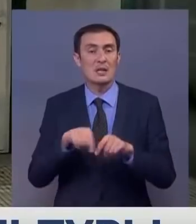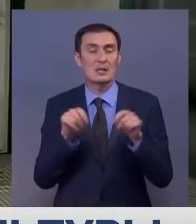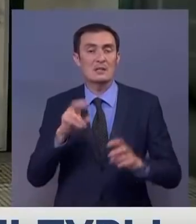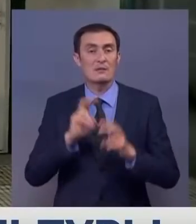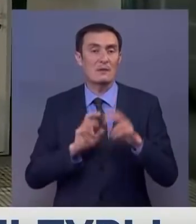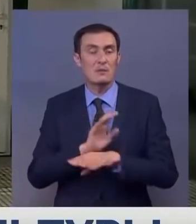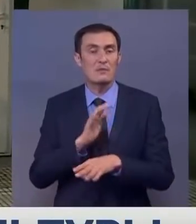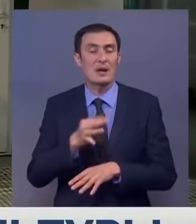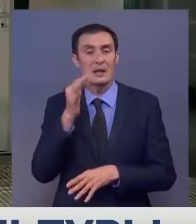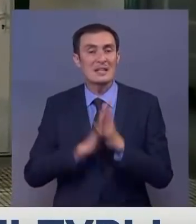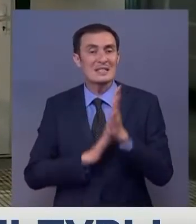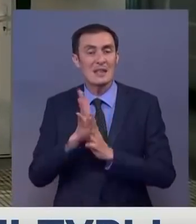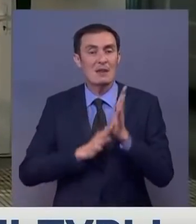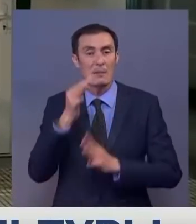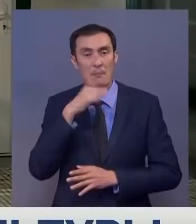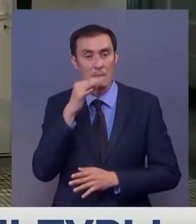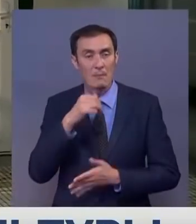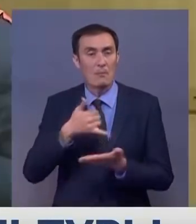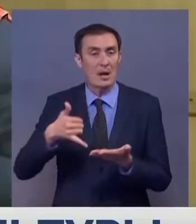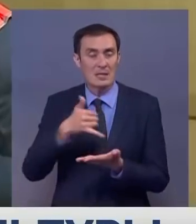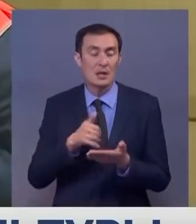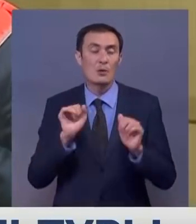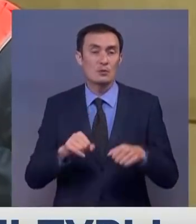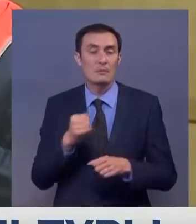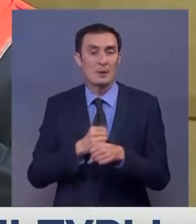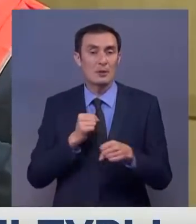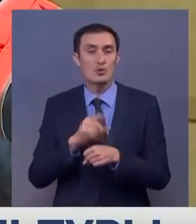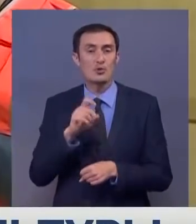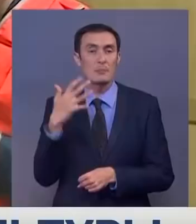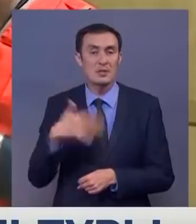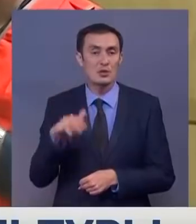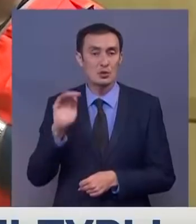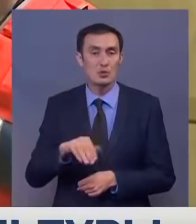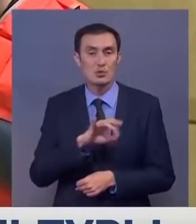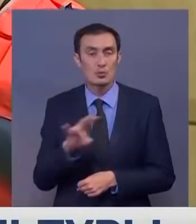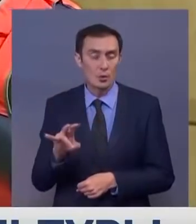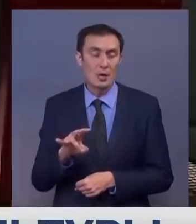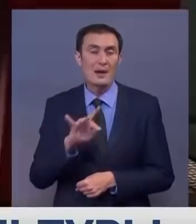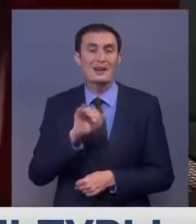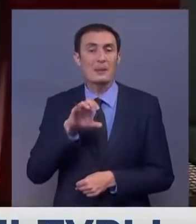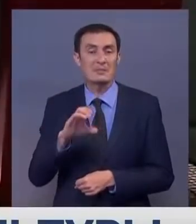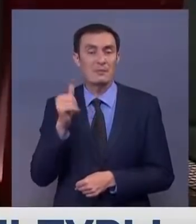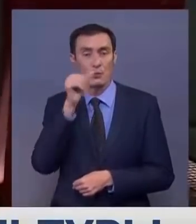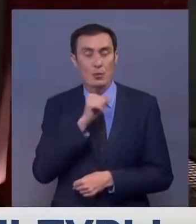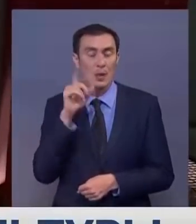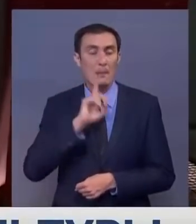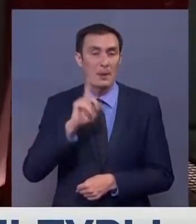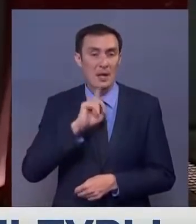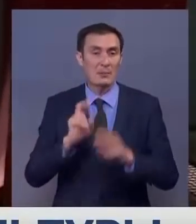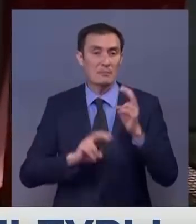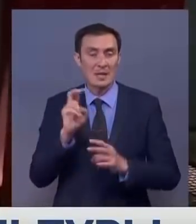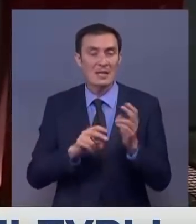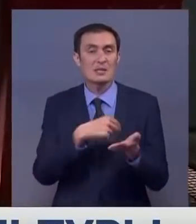по выпуску растительного масла. Он способен перерабатывать до 150 тысяч тонн озимого рапса в год. Пока